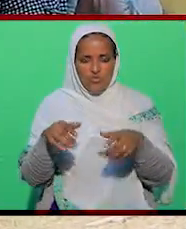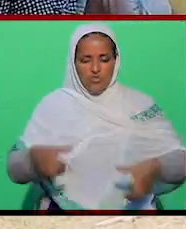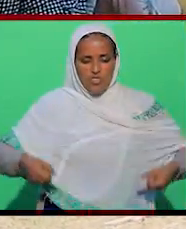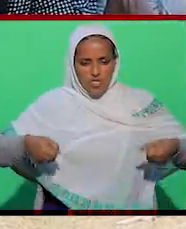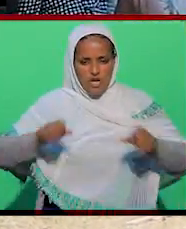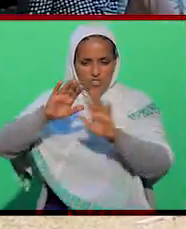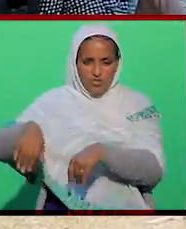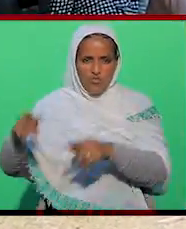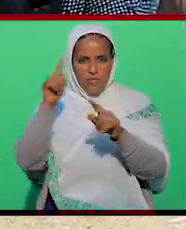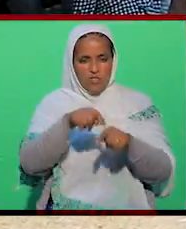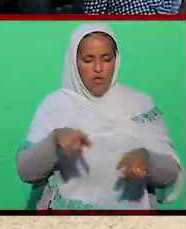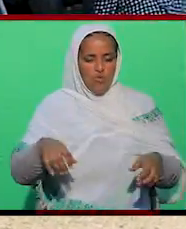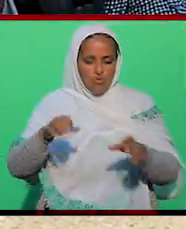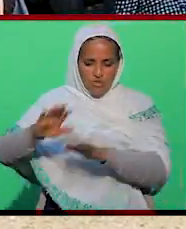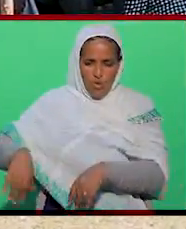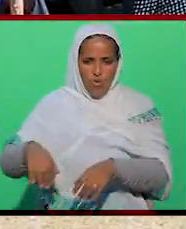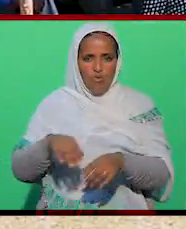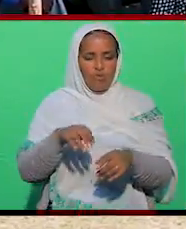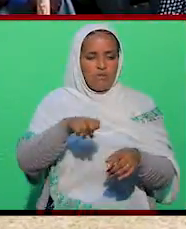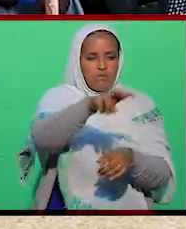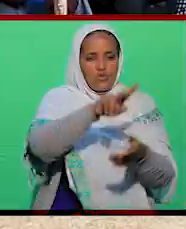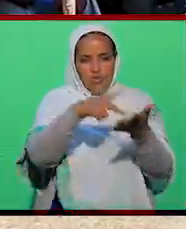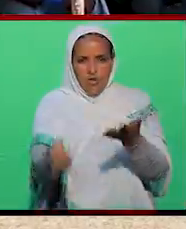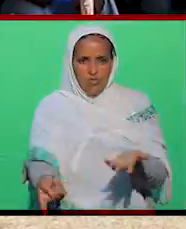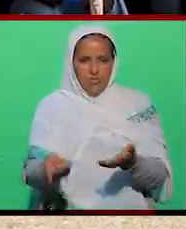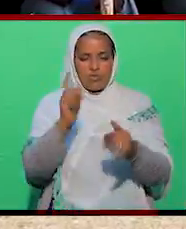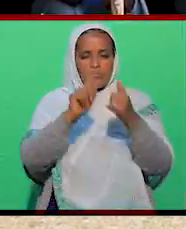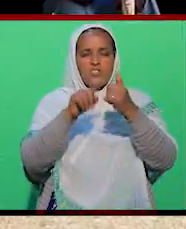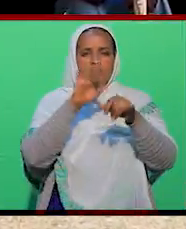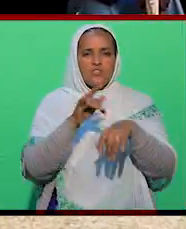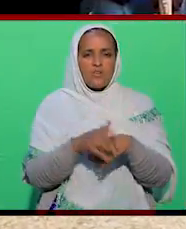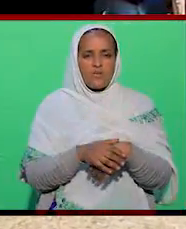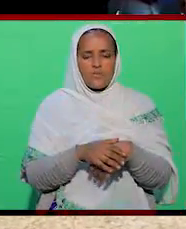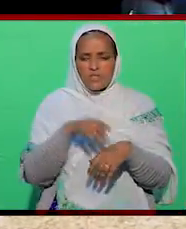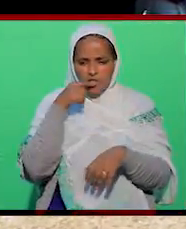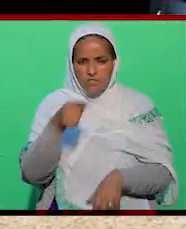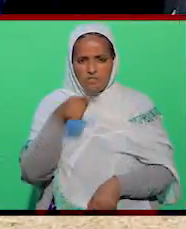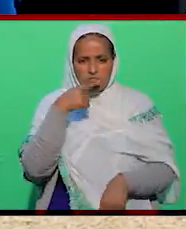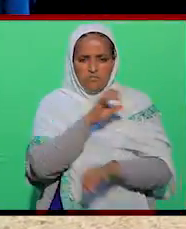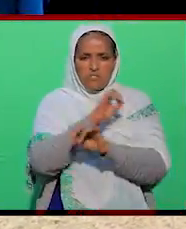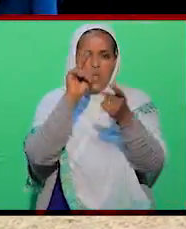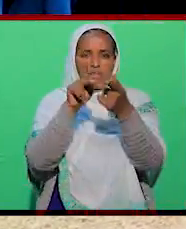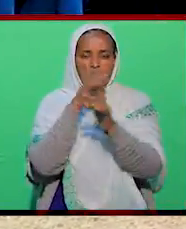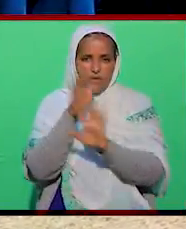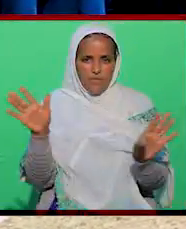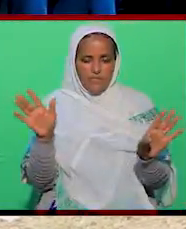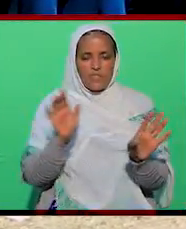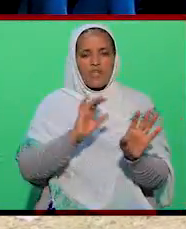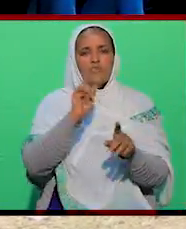አንካሶቹ ክራንቻችሁን ጣሉትና ኑ ሲላቸው ይወርቃሉ። የምን መምጣት? መጨረሻ ላይ